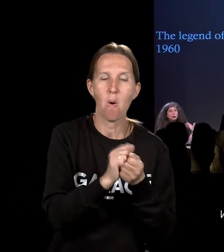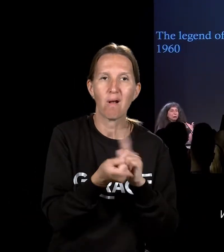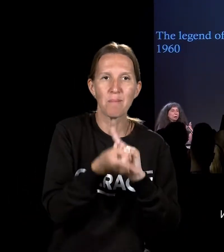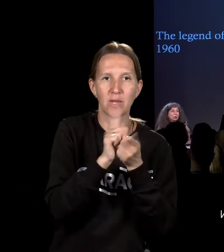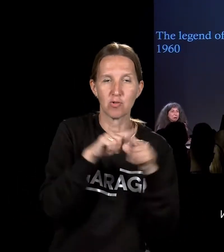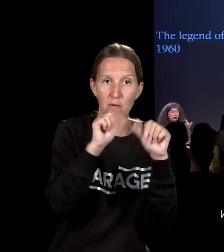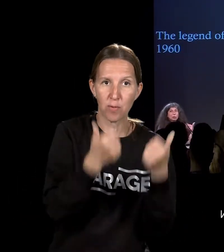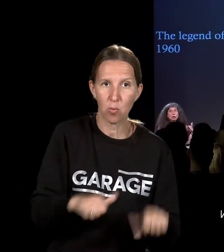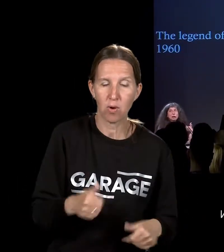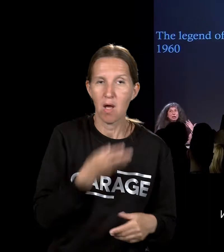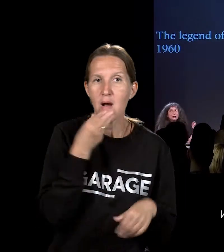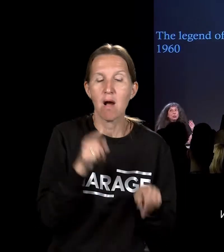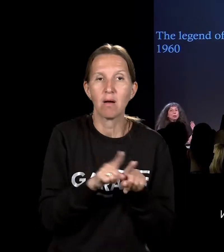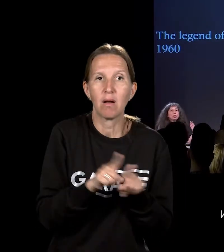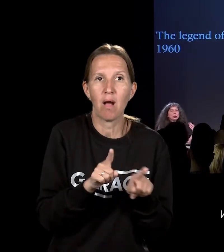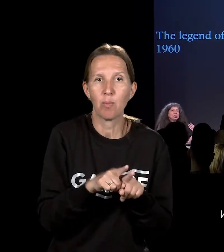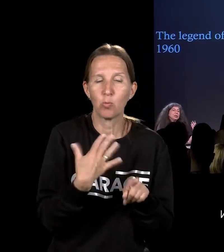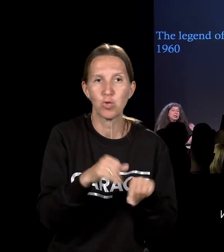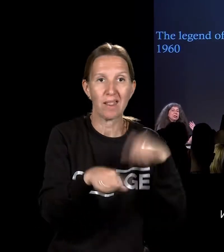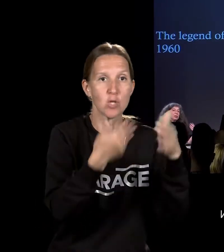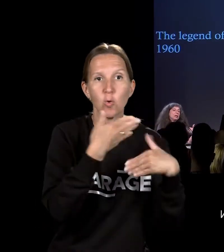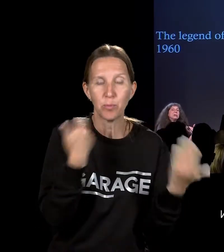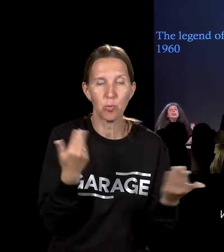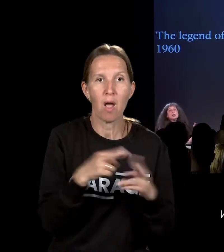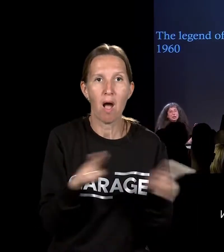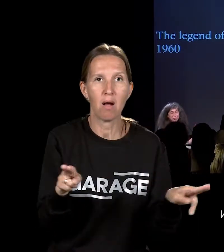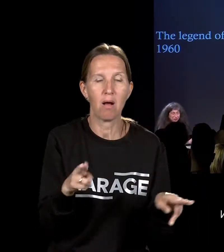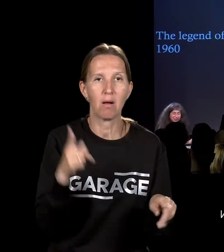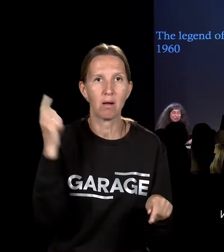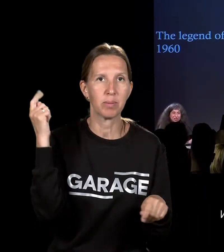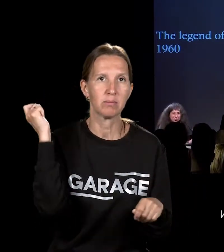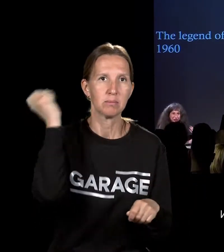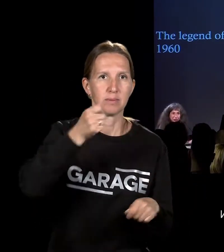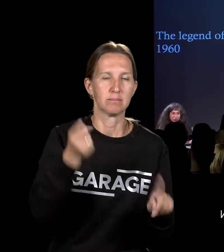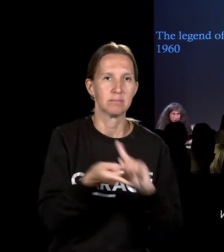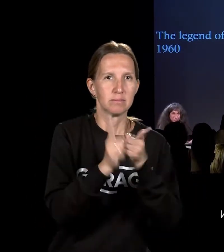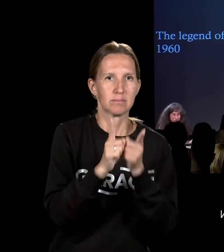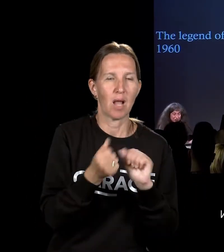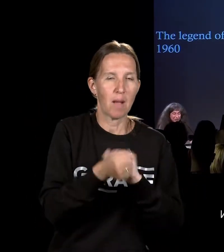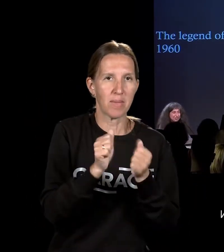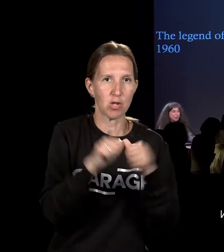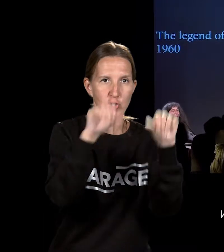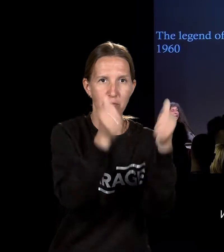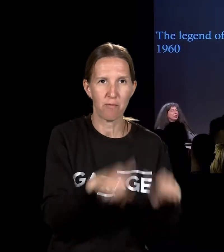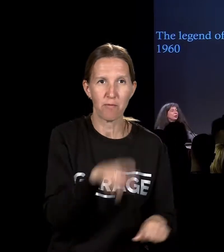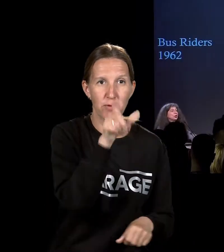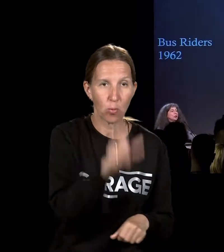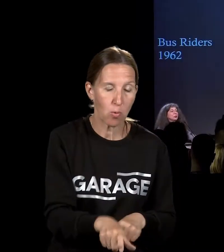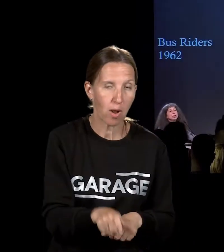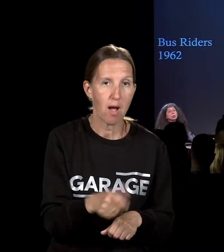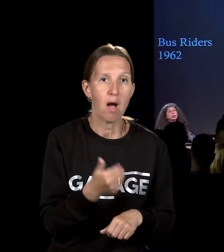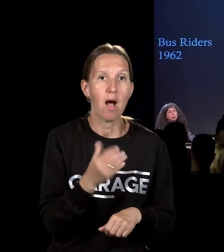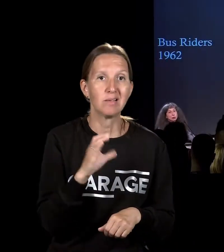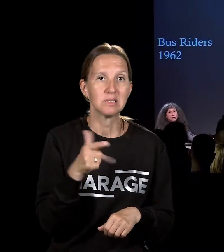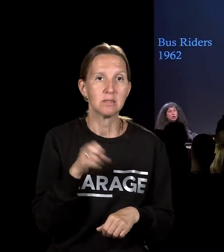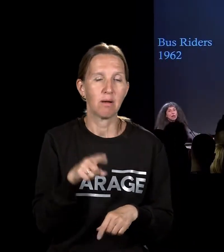фигуры, на которые словно не скульптура, действительно окаменевшие, превратившиеся в соляной столб персонажи, это то, с